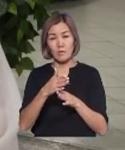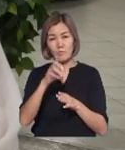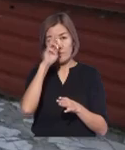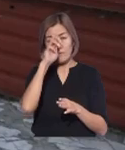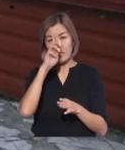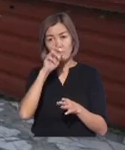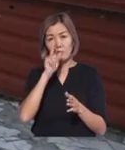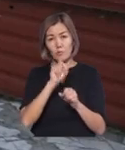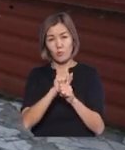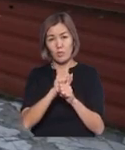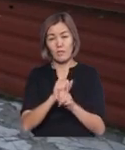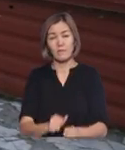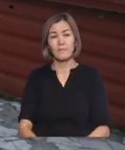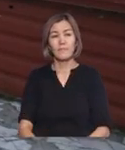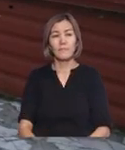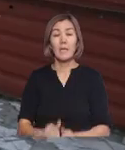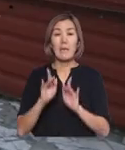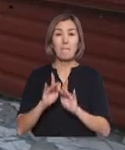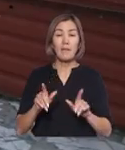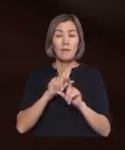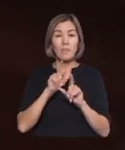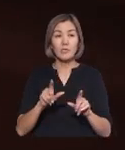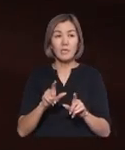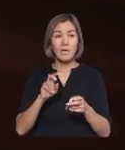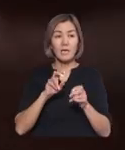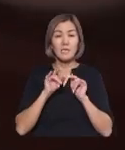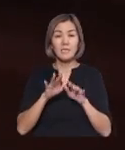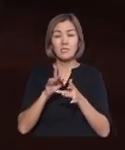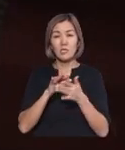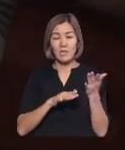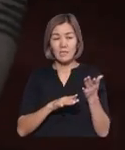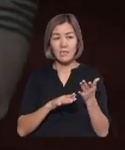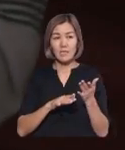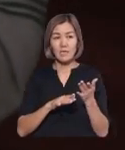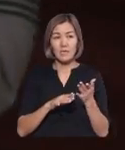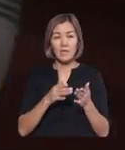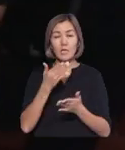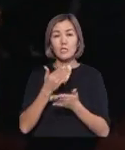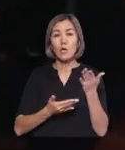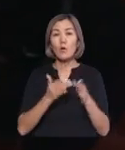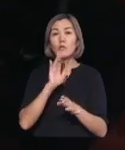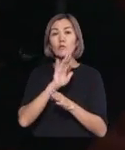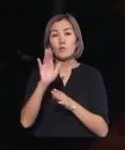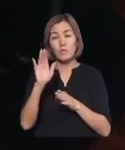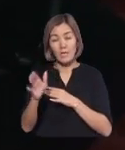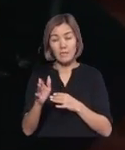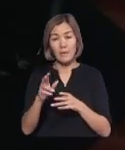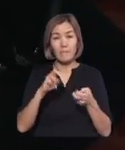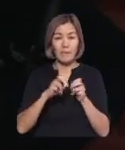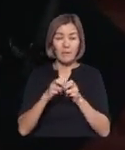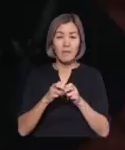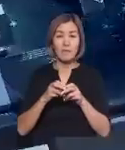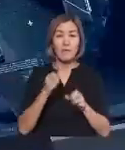тоқтатылды. Балабақшаға қатысты іс мұнымен тоқтамайды, құзырлы орган өкілдеріне сауал жолданды. Алдағы уақытта бұл мәселе